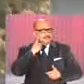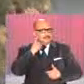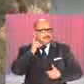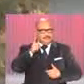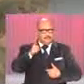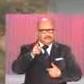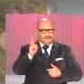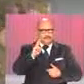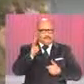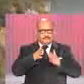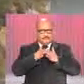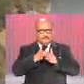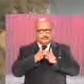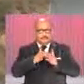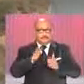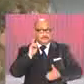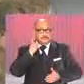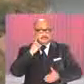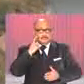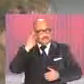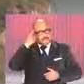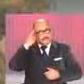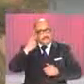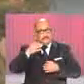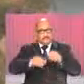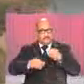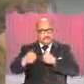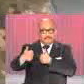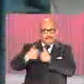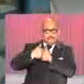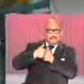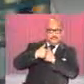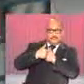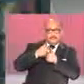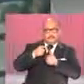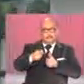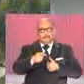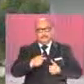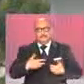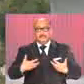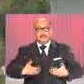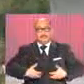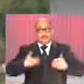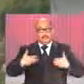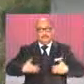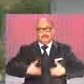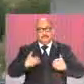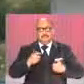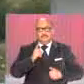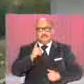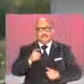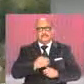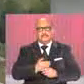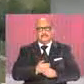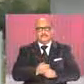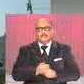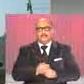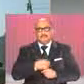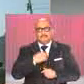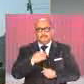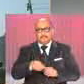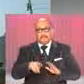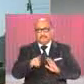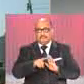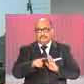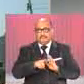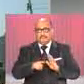لمشاريع إسرائيل الاستيطانية في الضفة الغربية ولقادة عسكريين إسرائيليين على جرائمهم في الحرب الأخيرة على غزة.